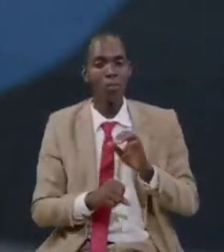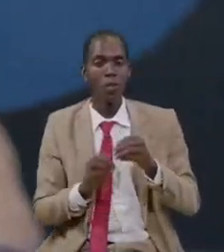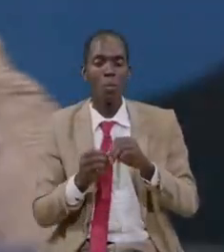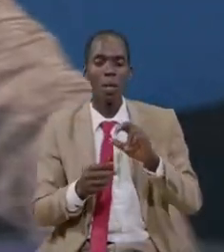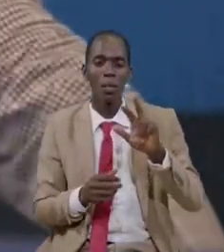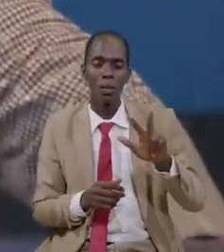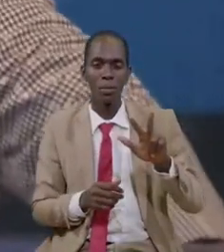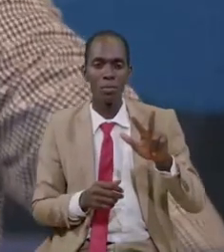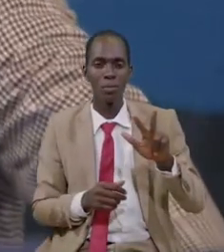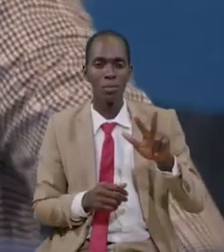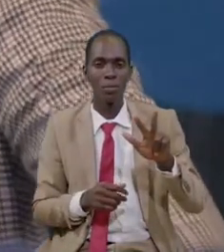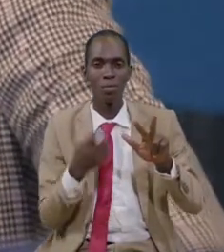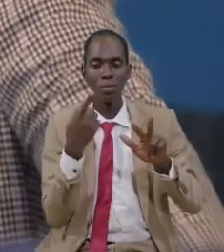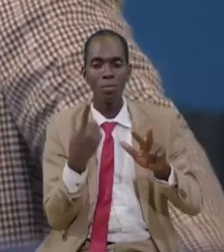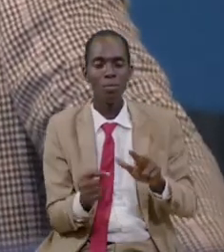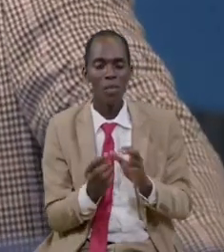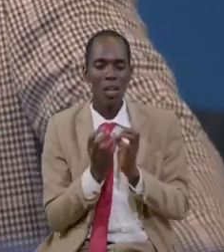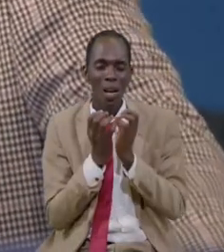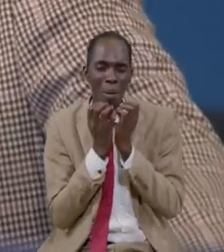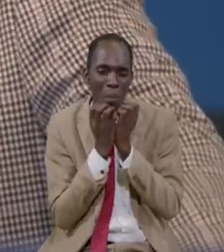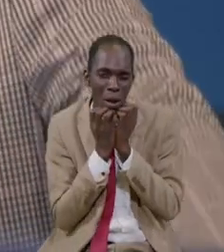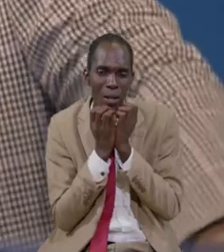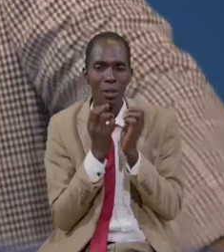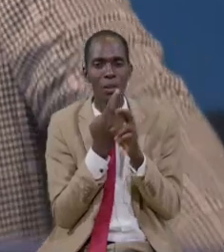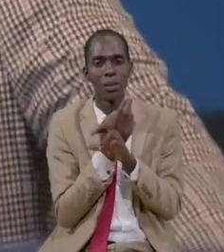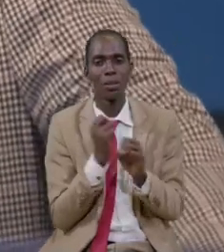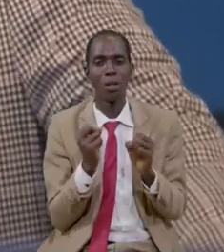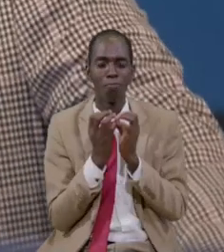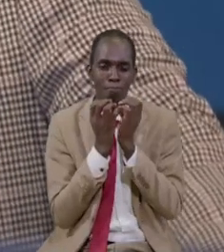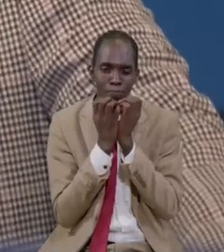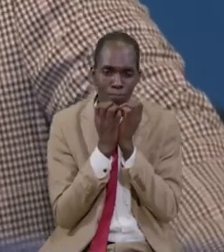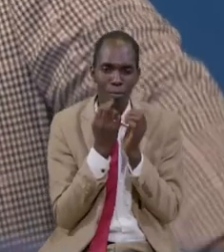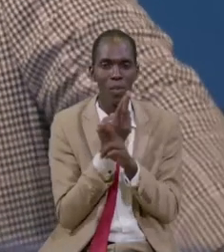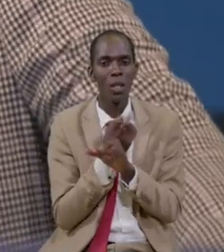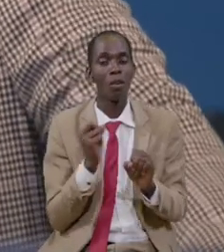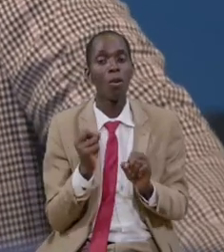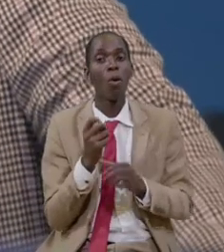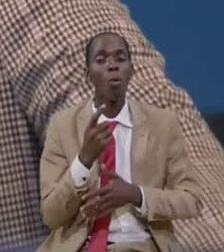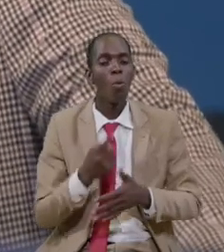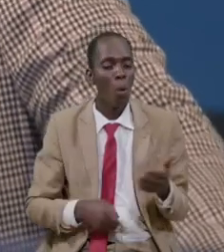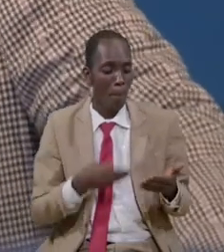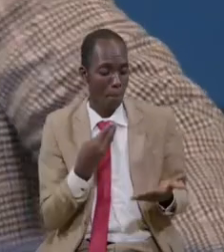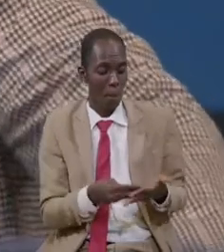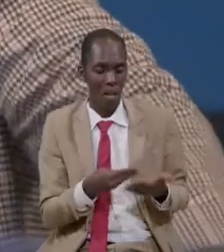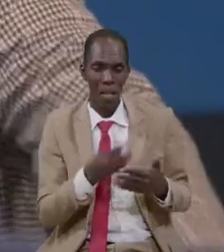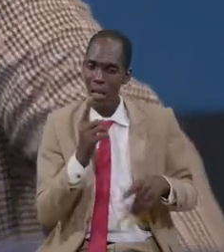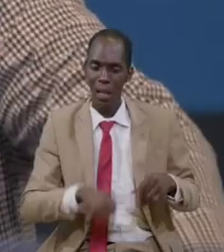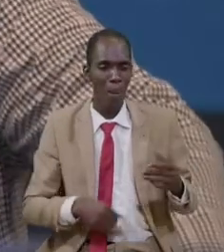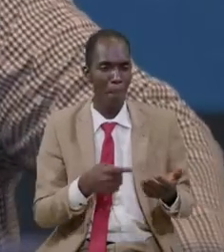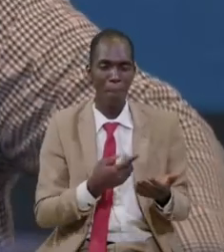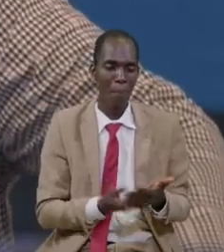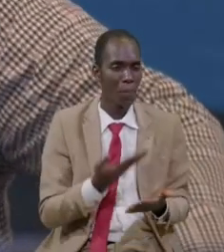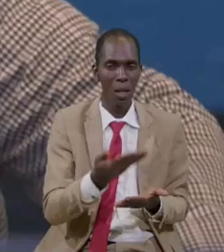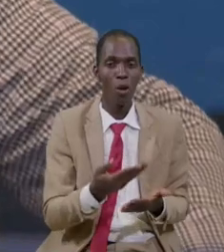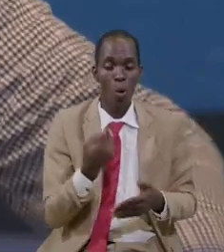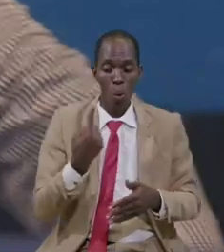Troisième point. La précieuse rédemption. La précieuse rédemption. Ce que l'argent ne peut pas acheter,